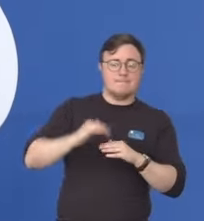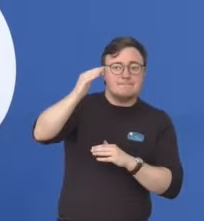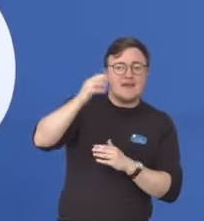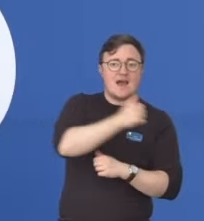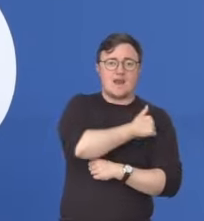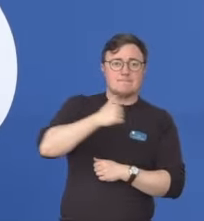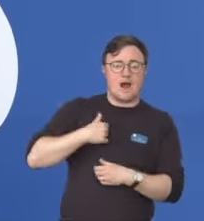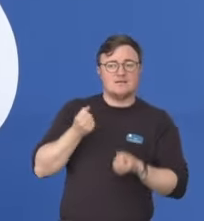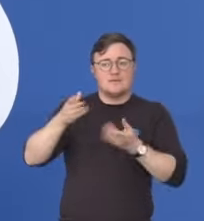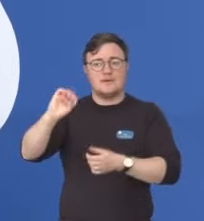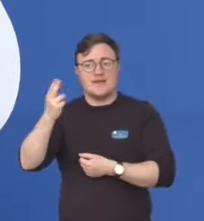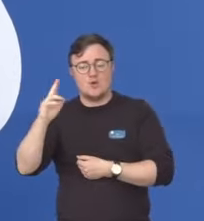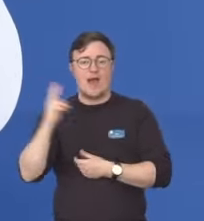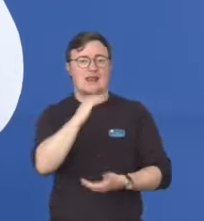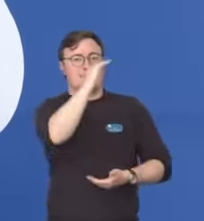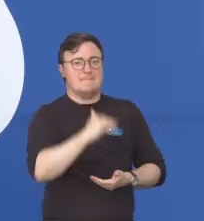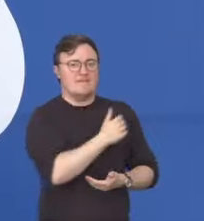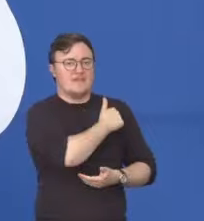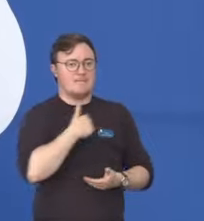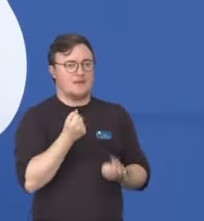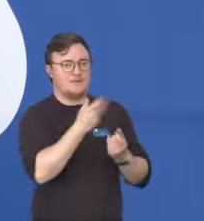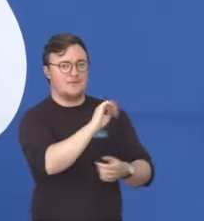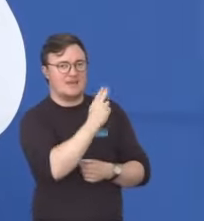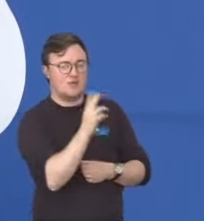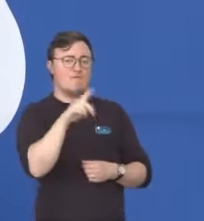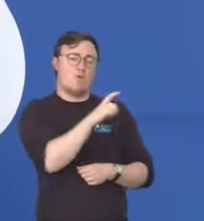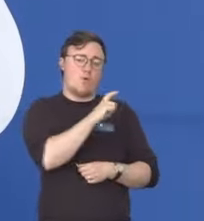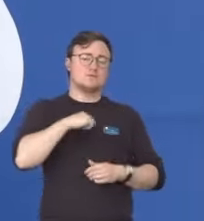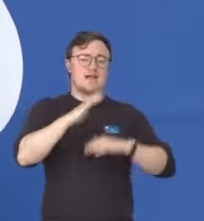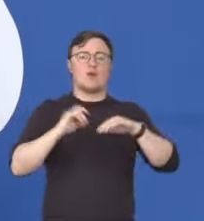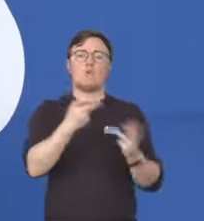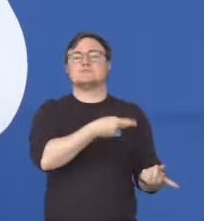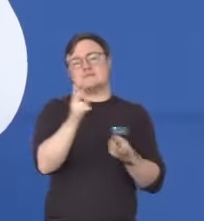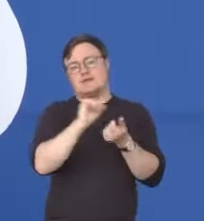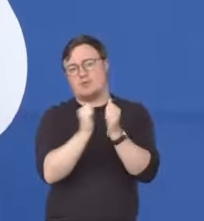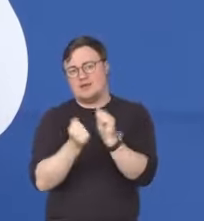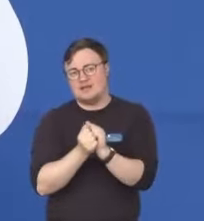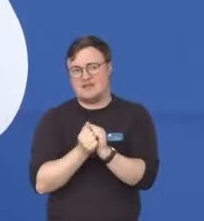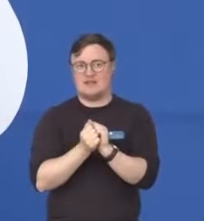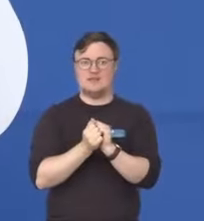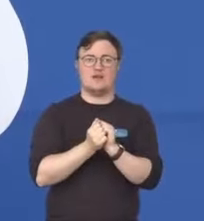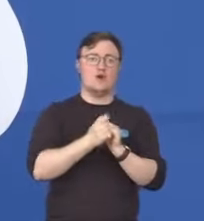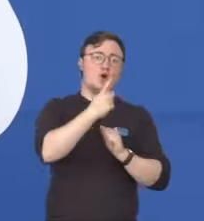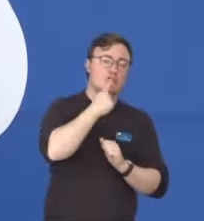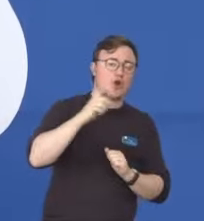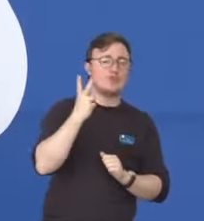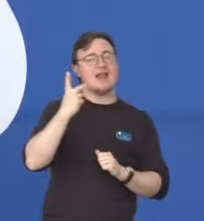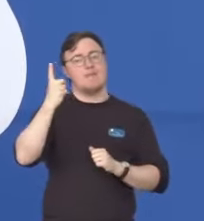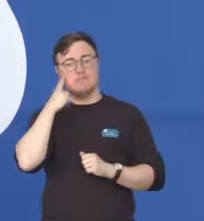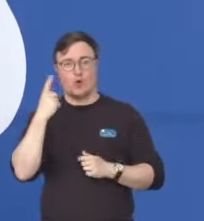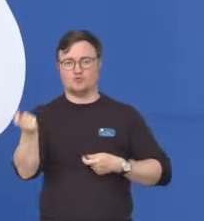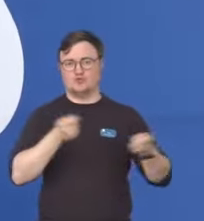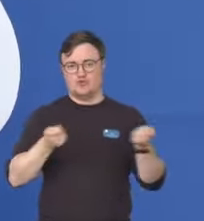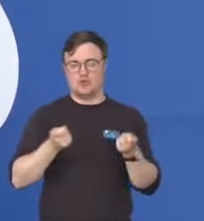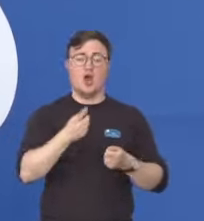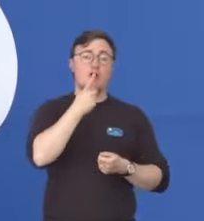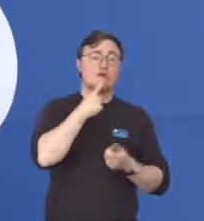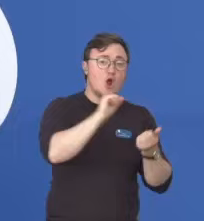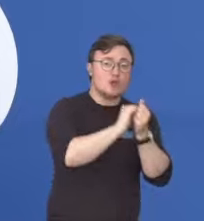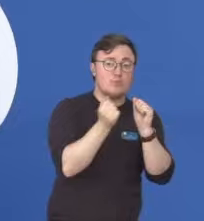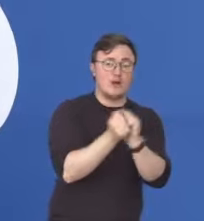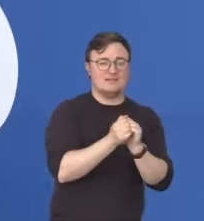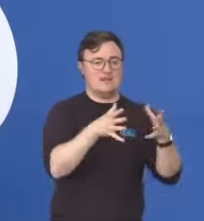EU eller mindre makt till EU, så handlar det här mer om oss snarare om standardpolitik där det handlar om ifall du har rött eller blått styre. Alltså röd politik med en stor